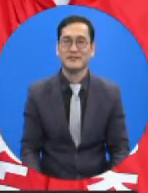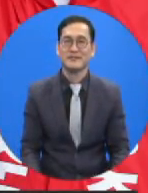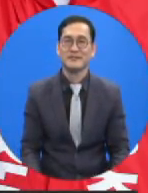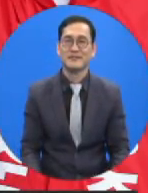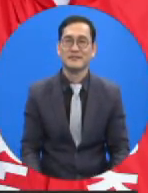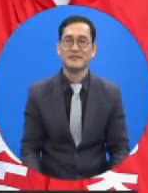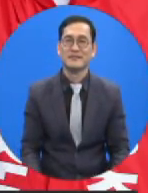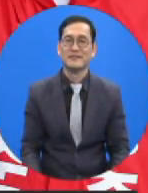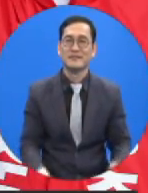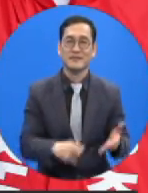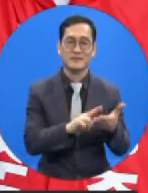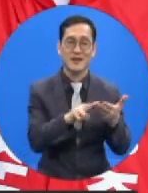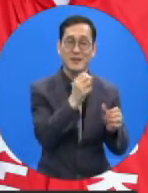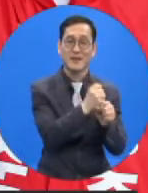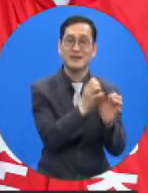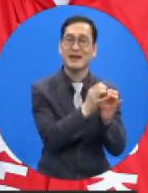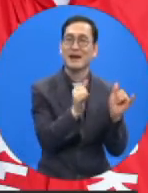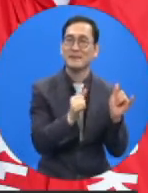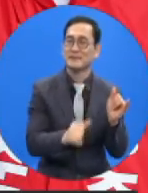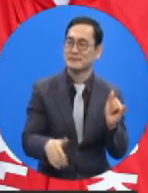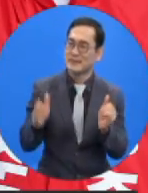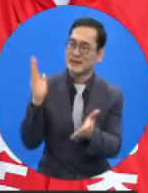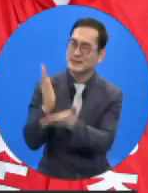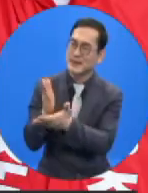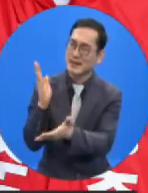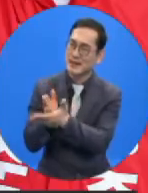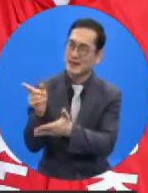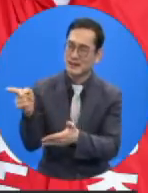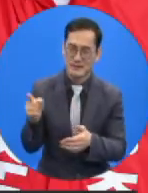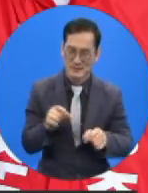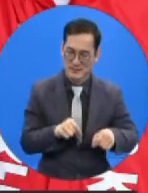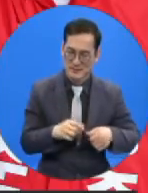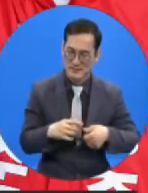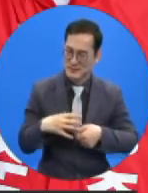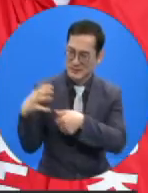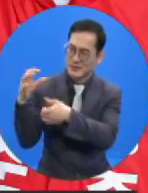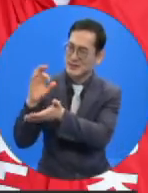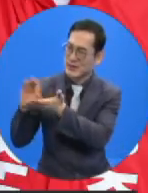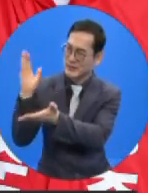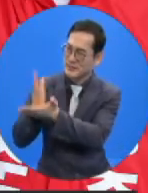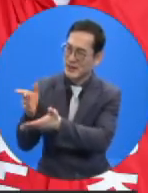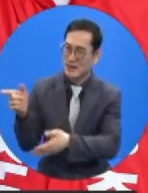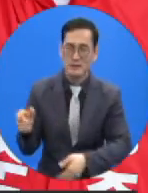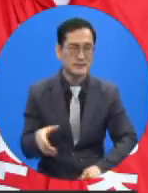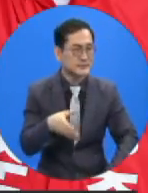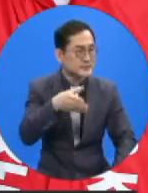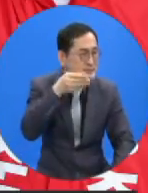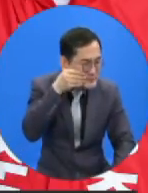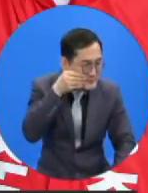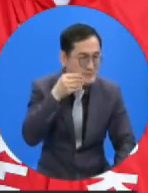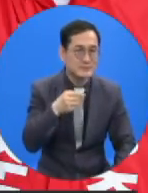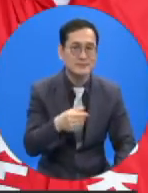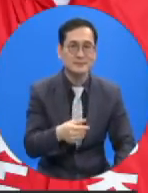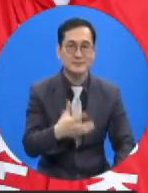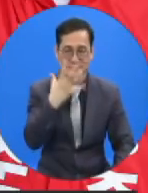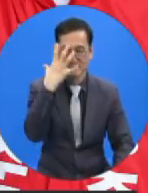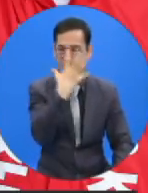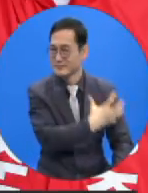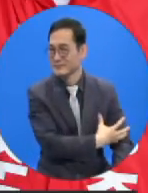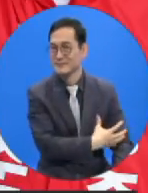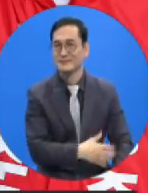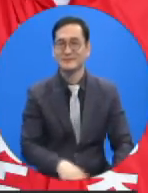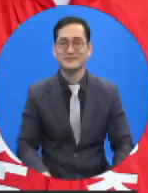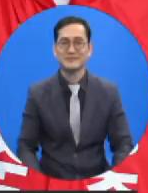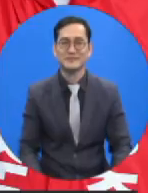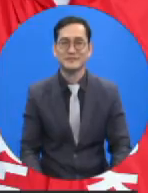원작자가 그 내리세요 라고 좋게 말한 겁니다. 그러자 알았어요 라고 내렸고 현재 해당 SNS